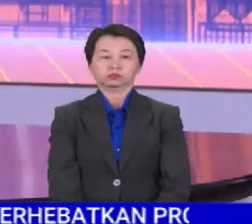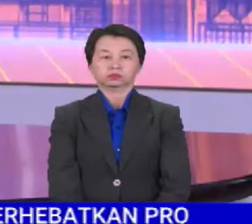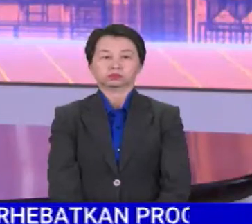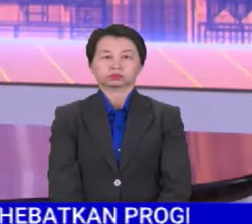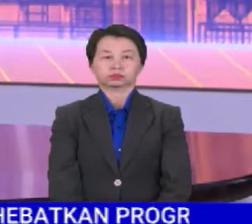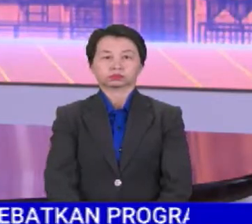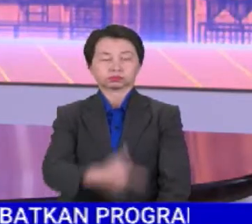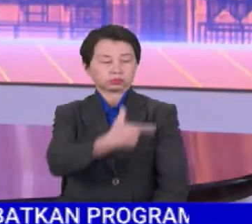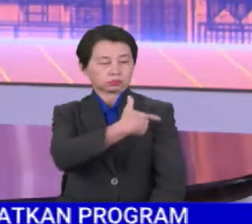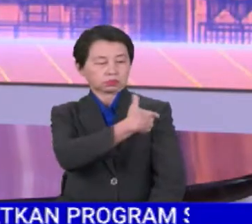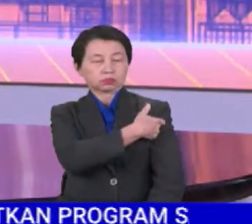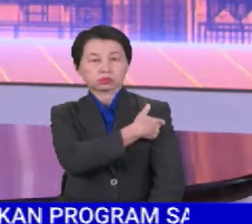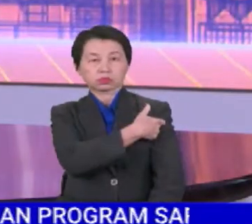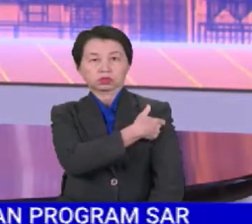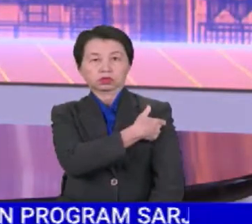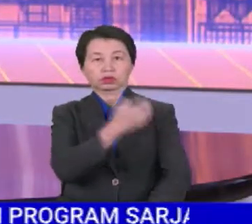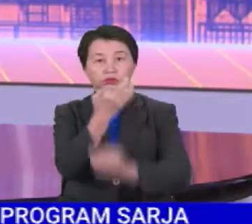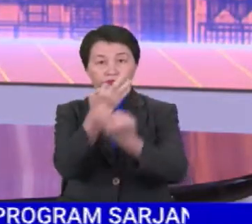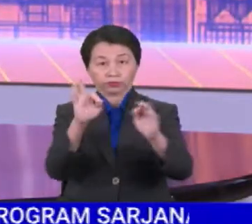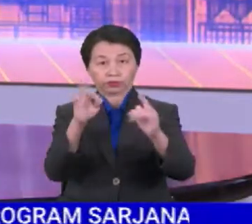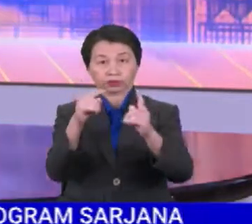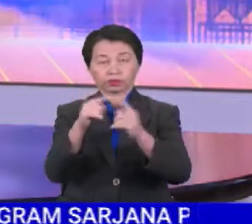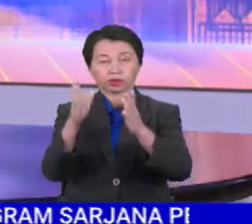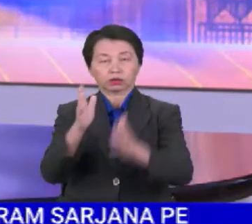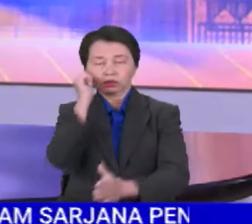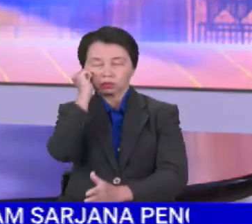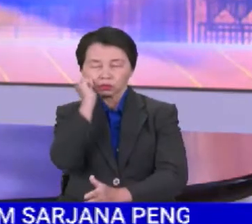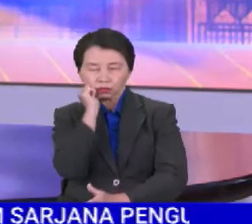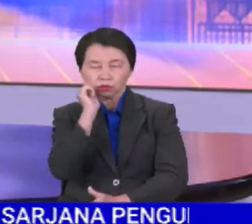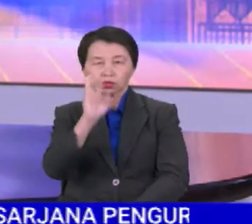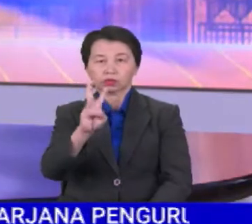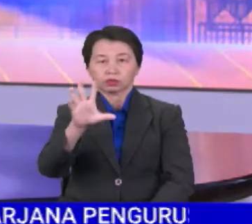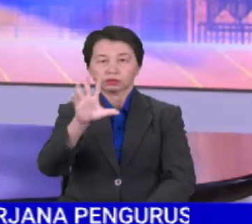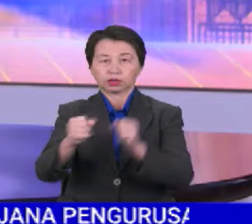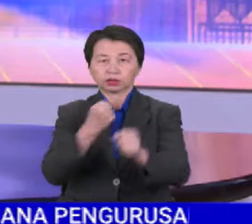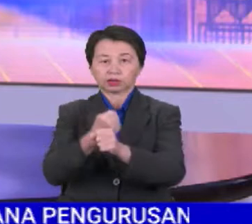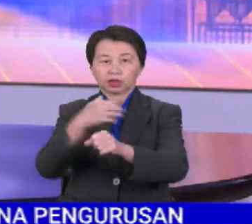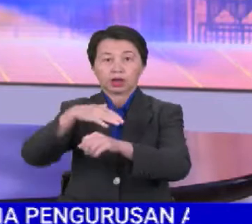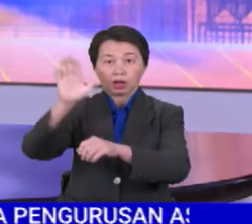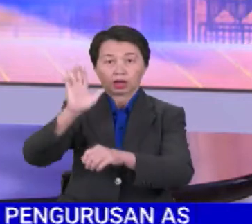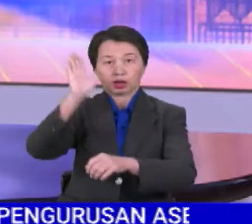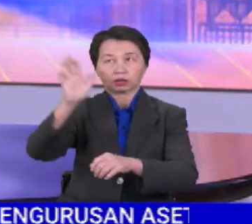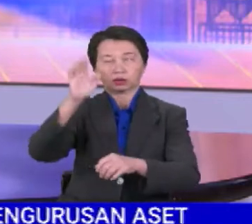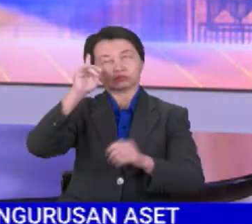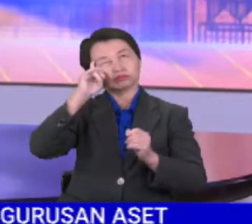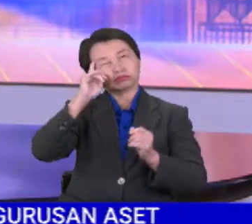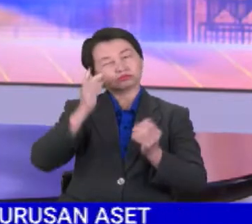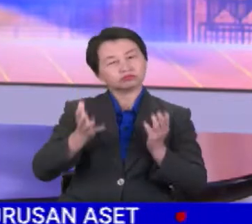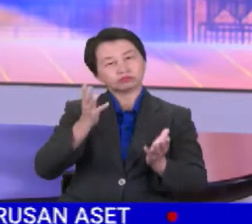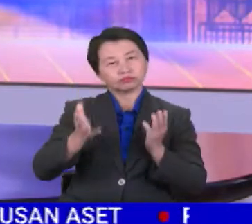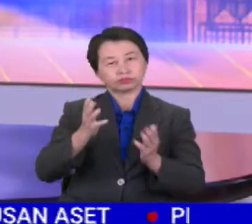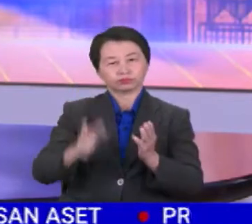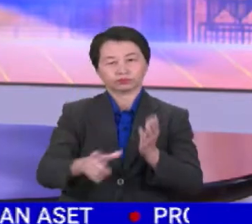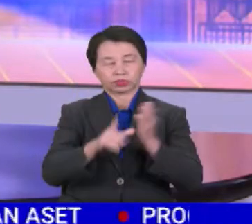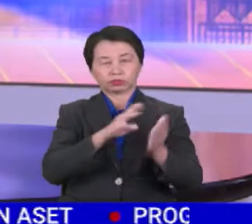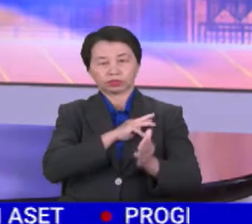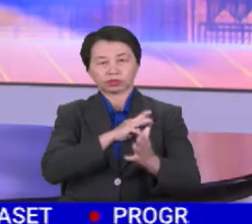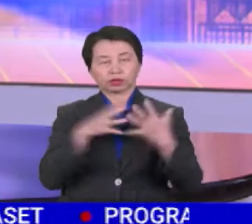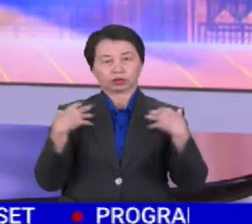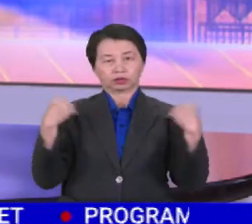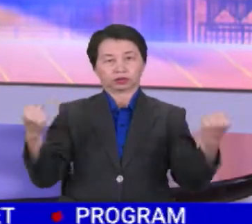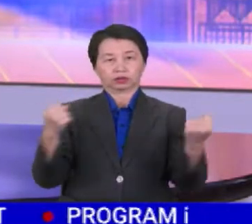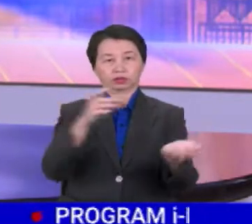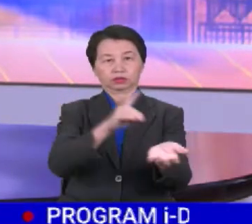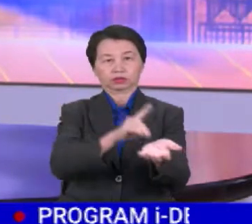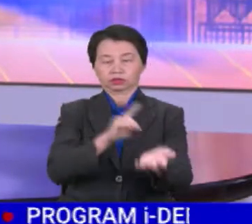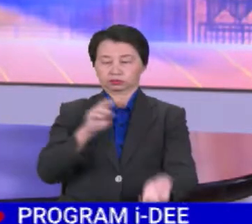Pemberian vaksin influenza secara percuma kepada warga emas 65 tahun ke atas akan dipertimbang. Menurut Timbalan Menteri Kesihatan Dato'